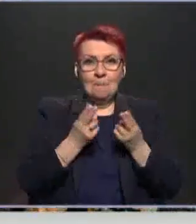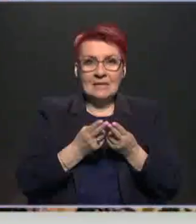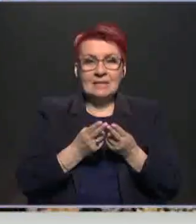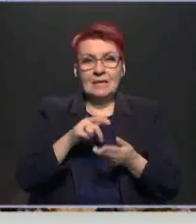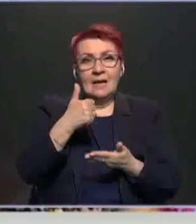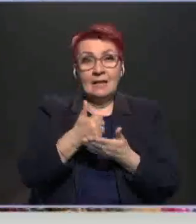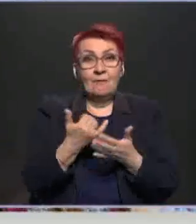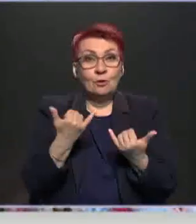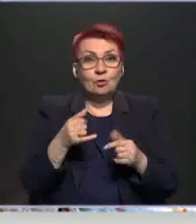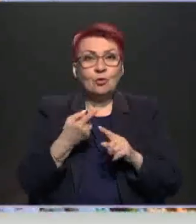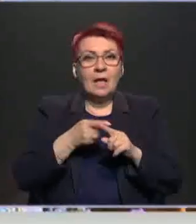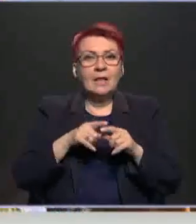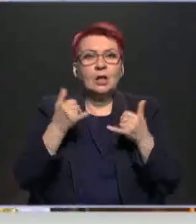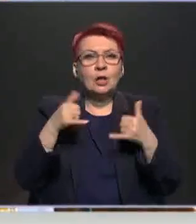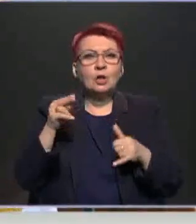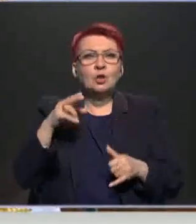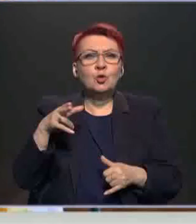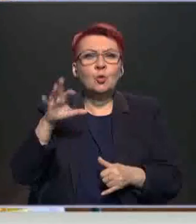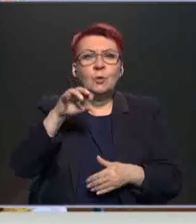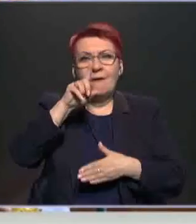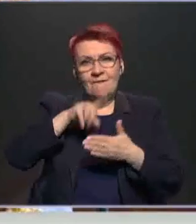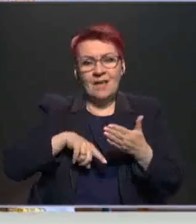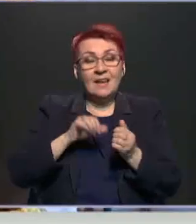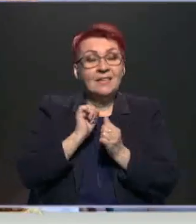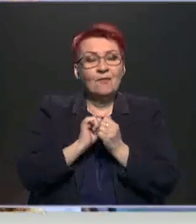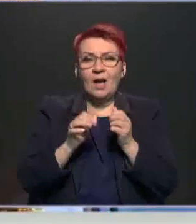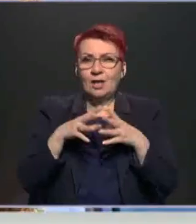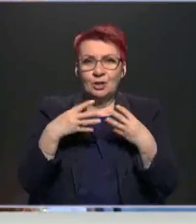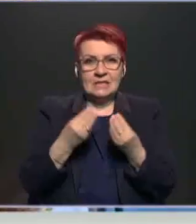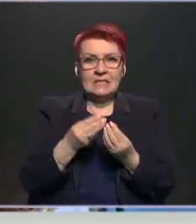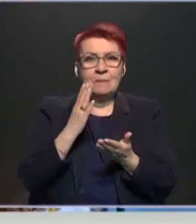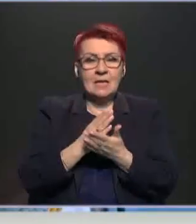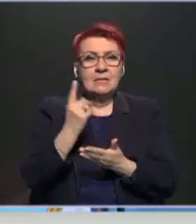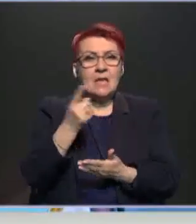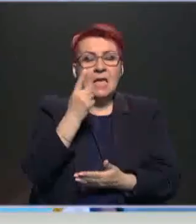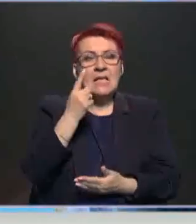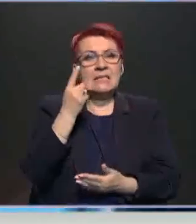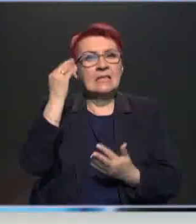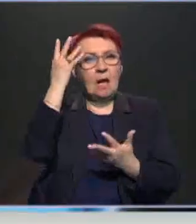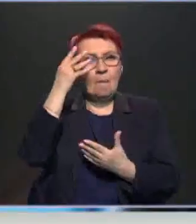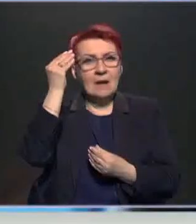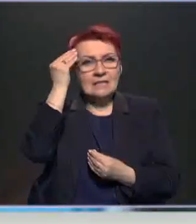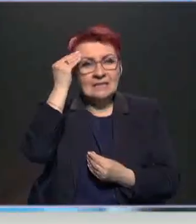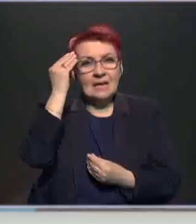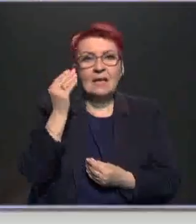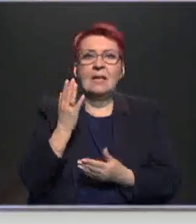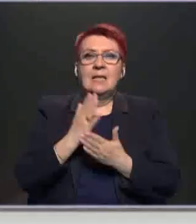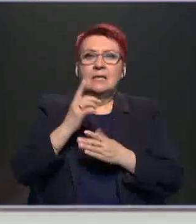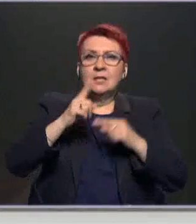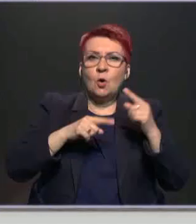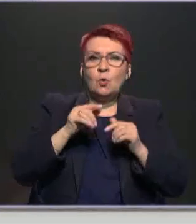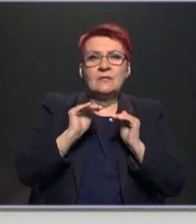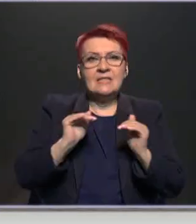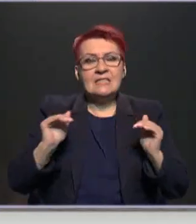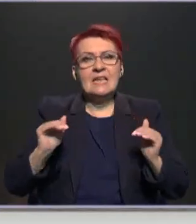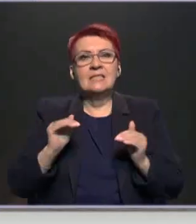наше чудо – это чудо веры. И далеко не в каждой семье есть единомыслие, есть родственники, и дети, и